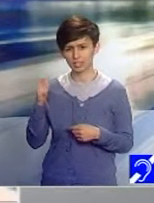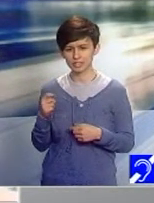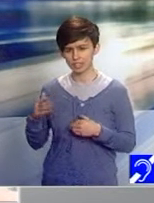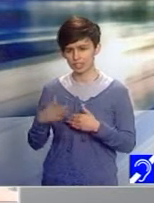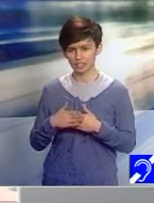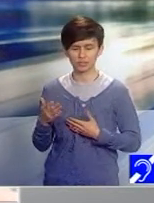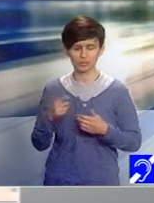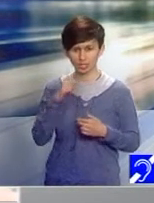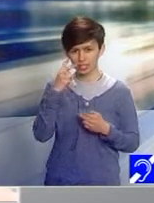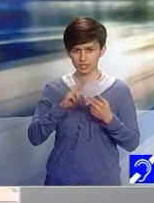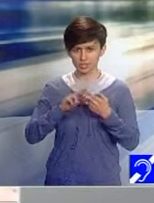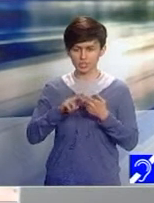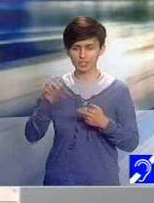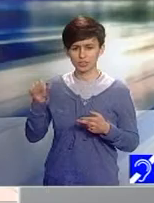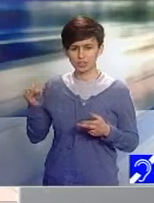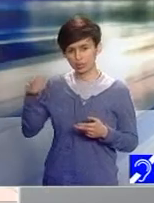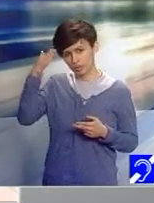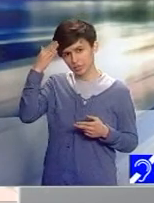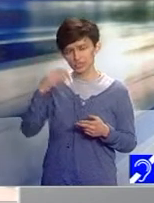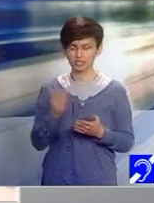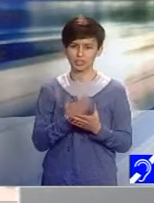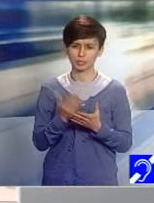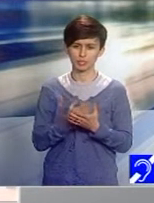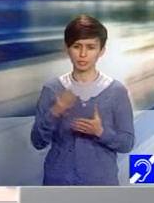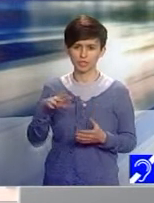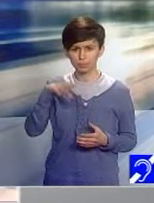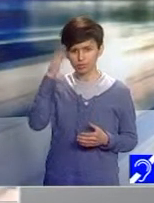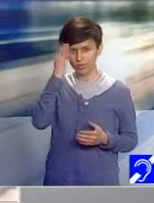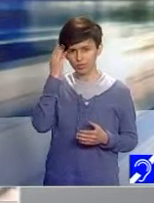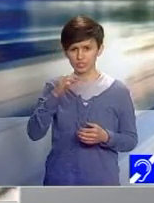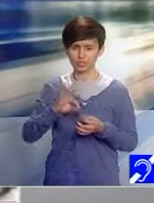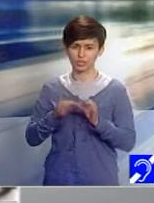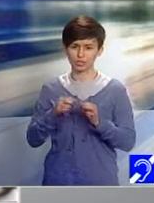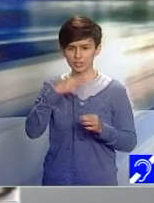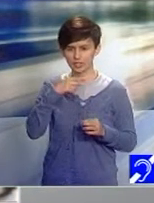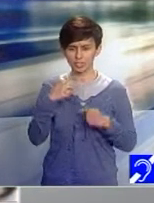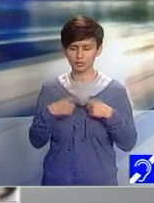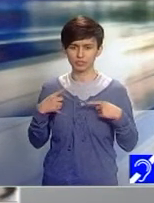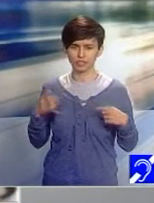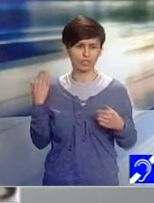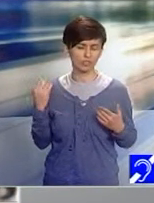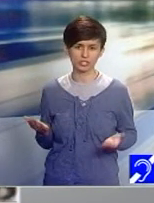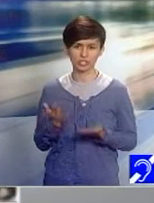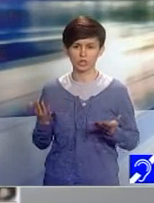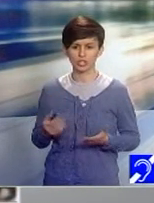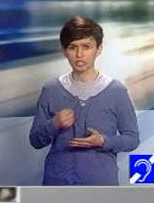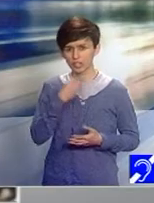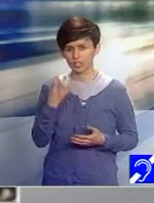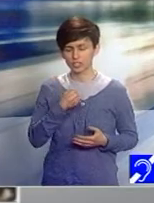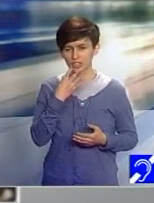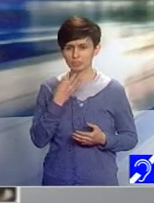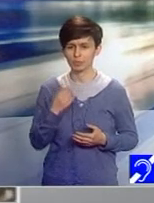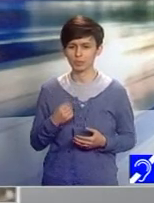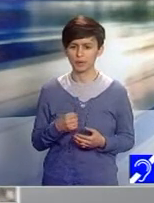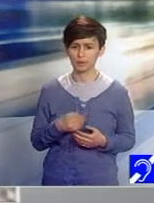unde s-au întâlnit cu personaje din povești și au însușit cuvinte din limbi diferite și au fost îndemnați să-și exprime impresiile prin cuvinte,